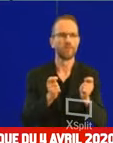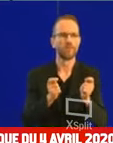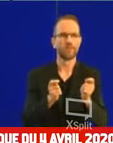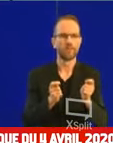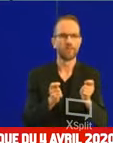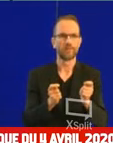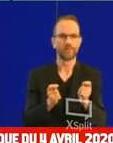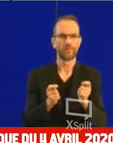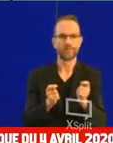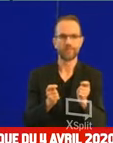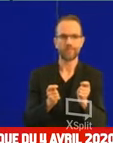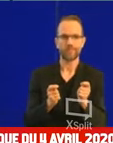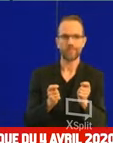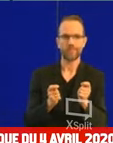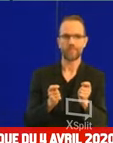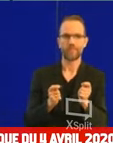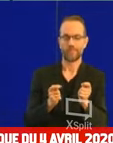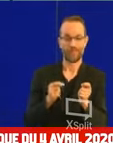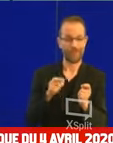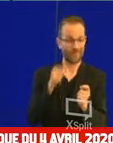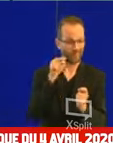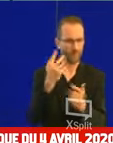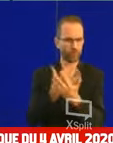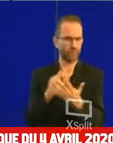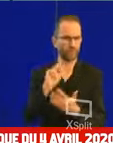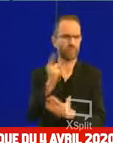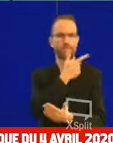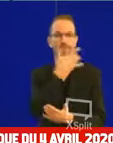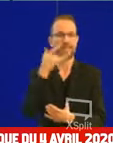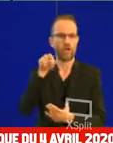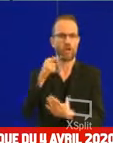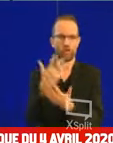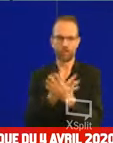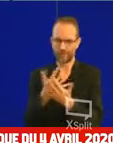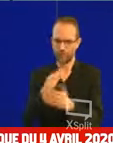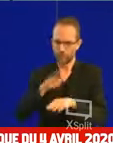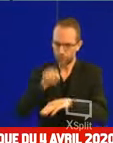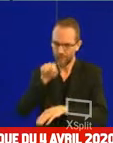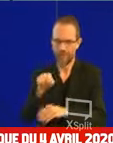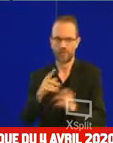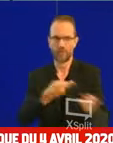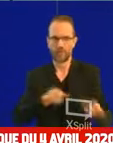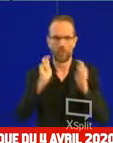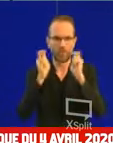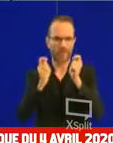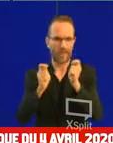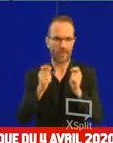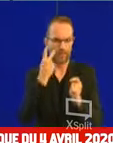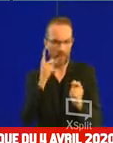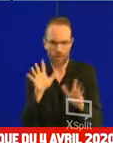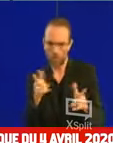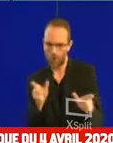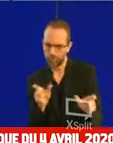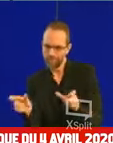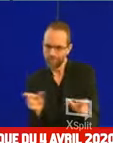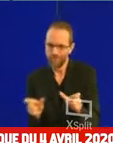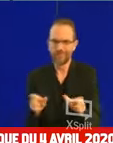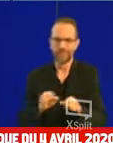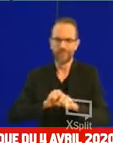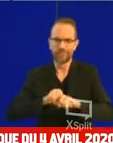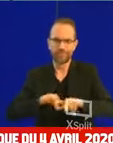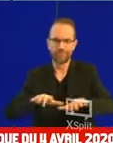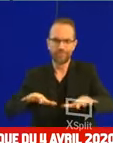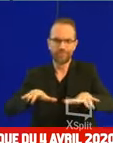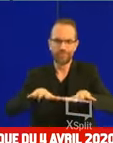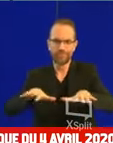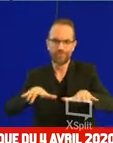de la maîtrise de cette épidémie de la maîtrise de la propagation du virus dans la communauté destin